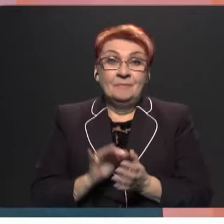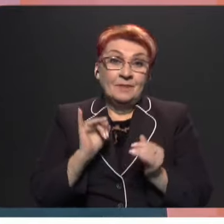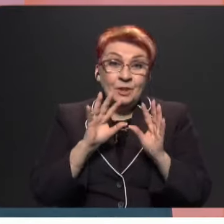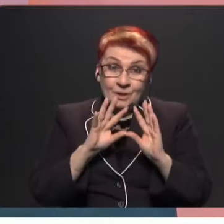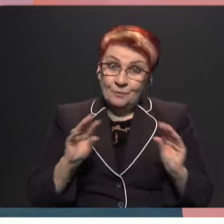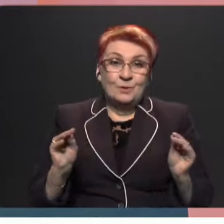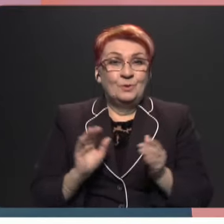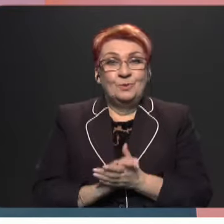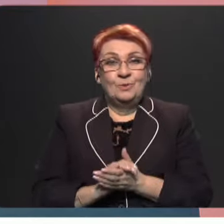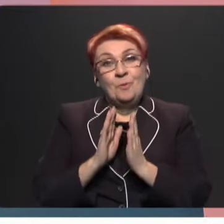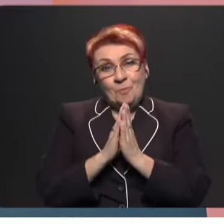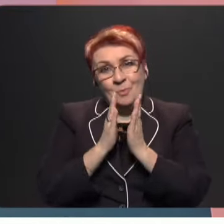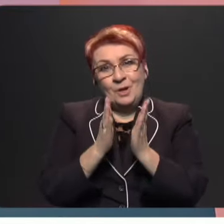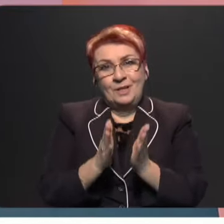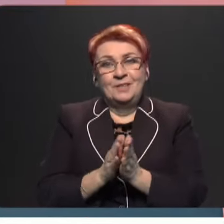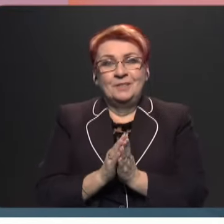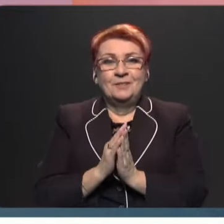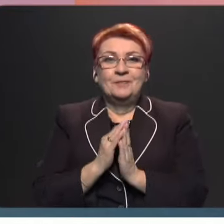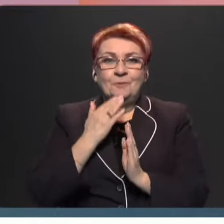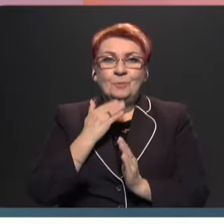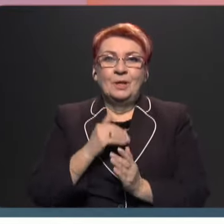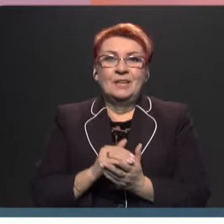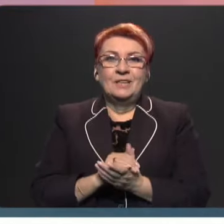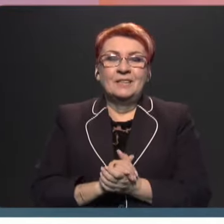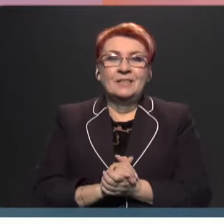все. Вот на самом деле,